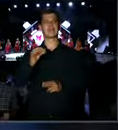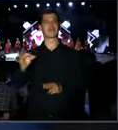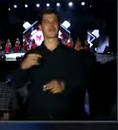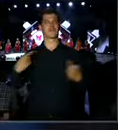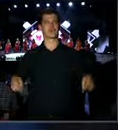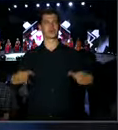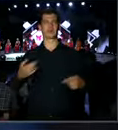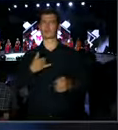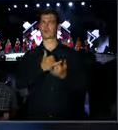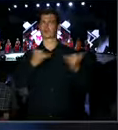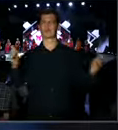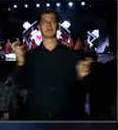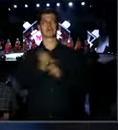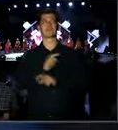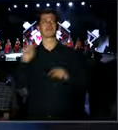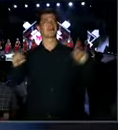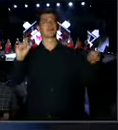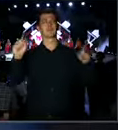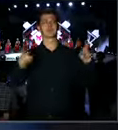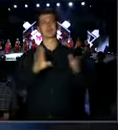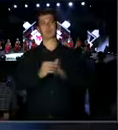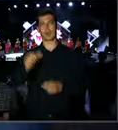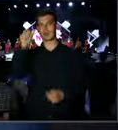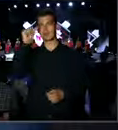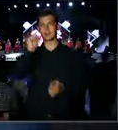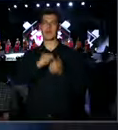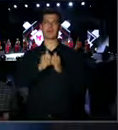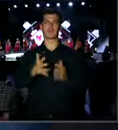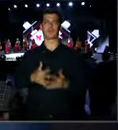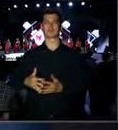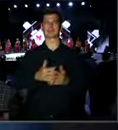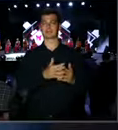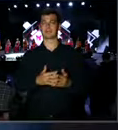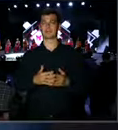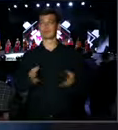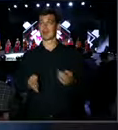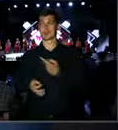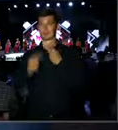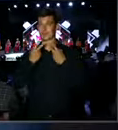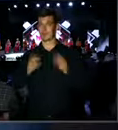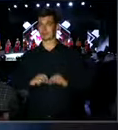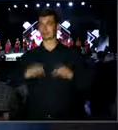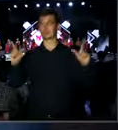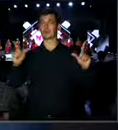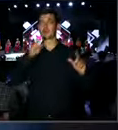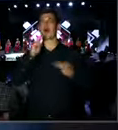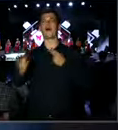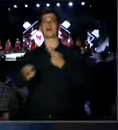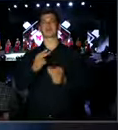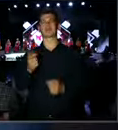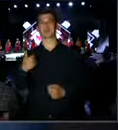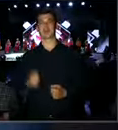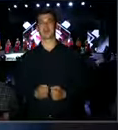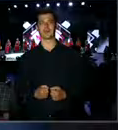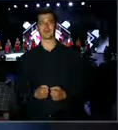wózku z różnych krajów, między innymi z Indii i Stanów Zjednoczonych. Specjalnie dla Was mamy odpowiedzi już na ten